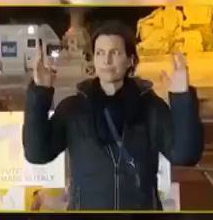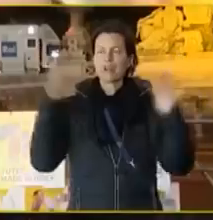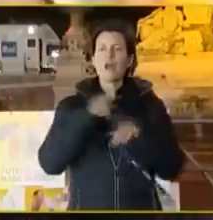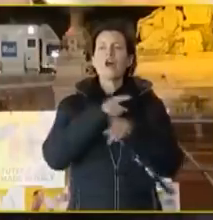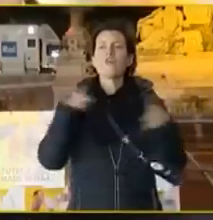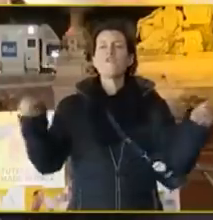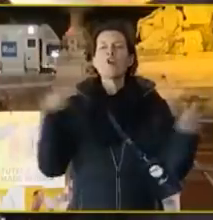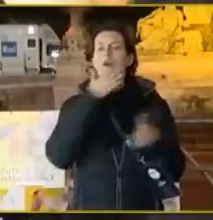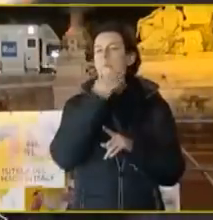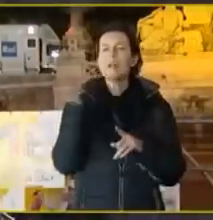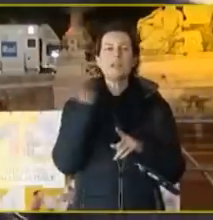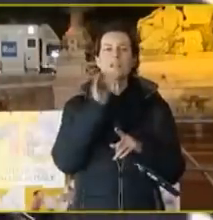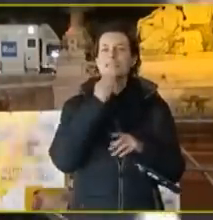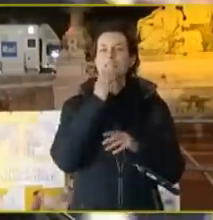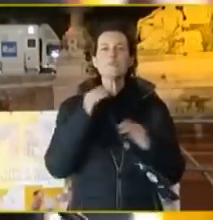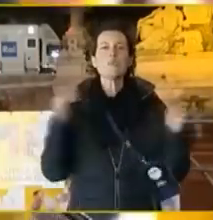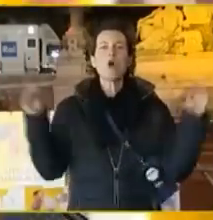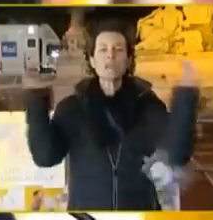Stupendi, buonasera a tutti.